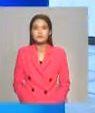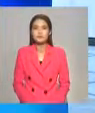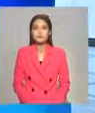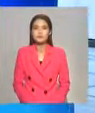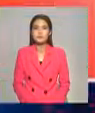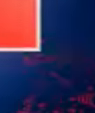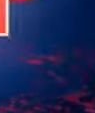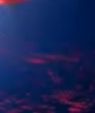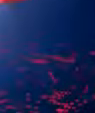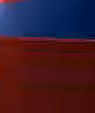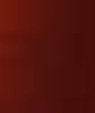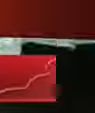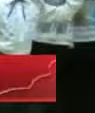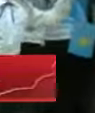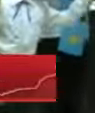көрейік.